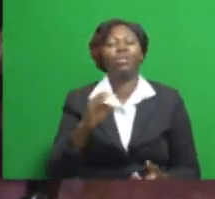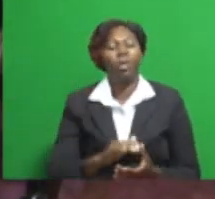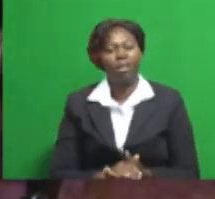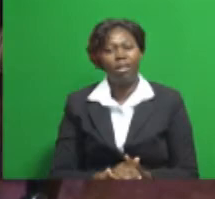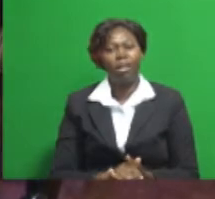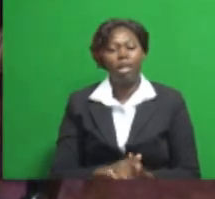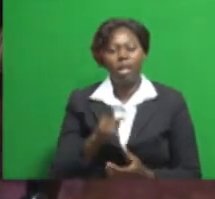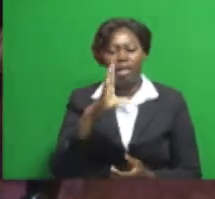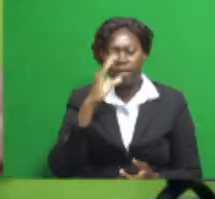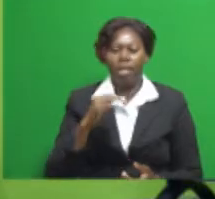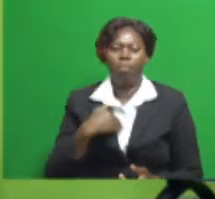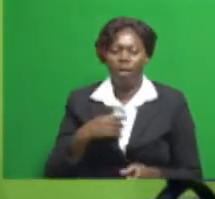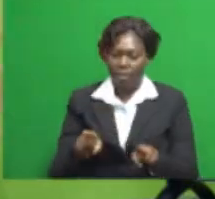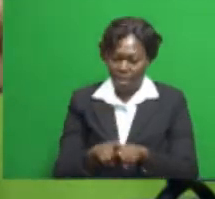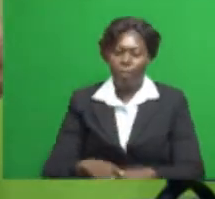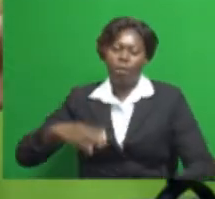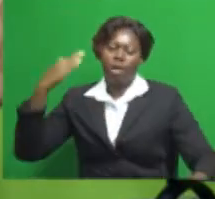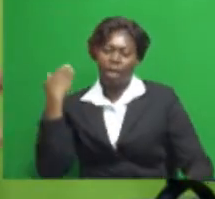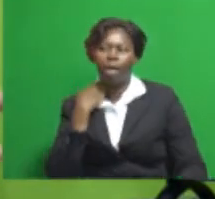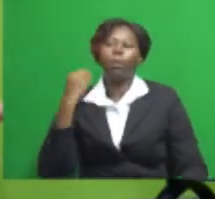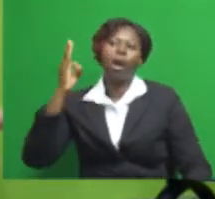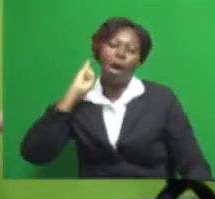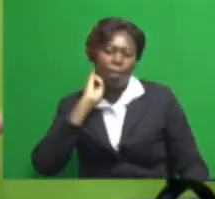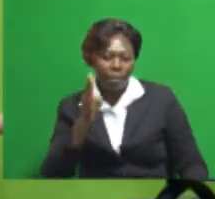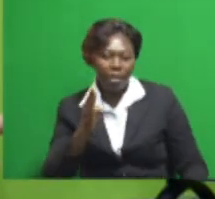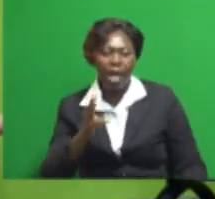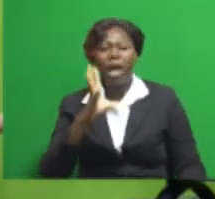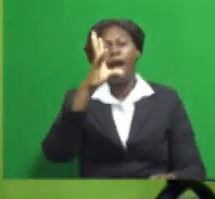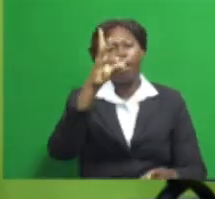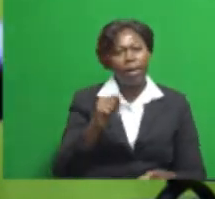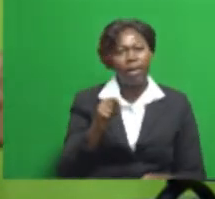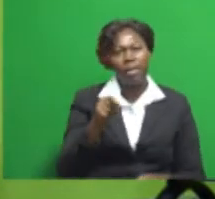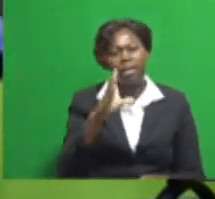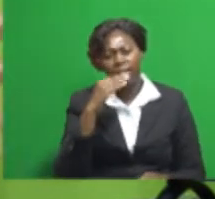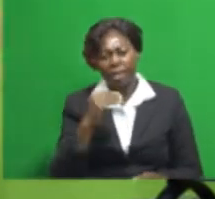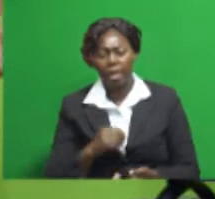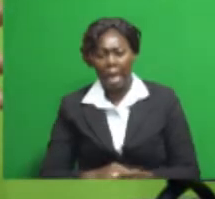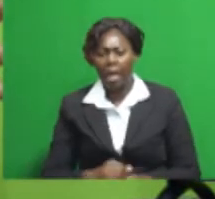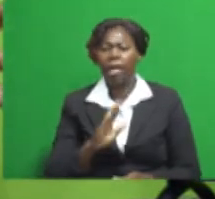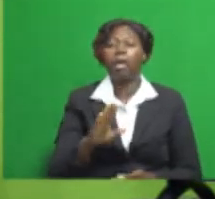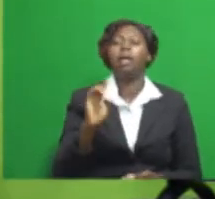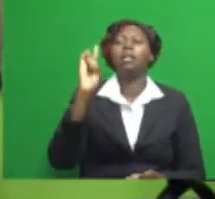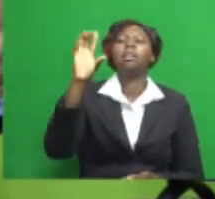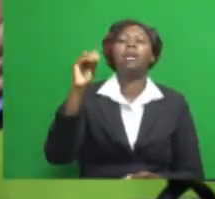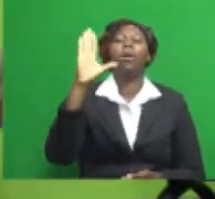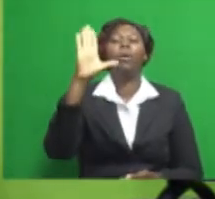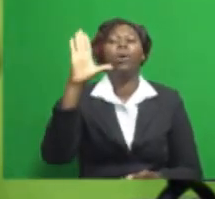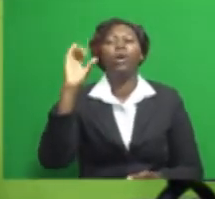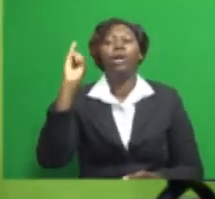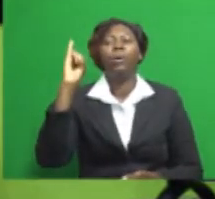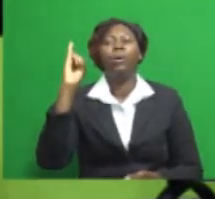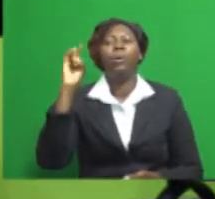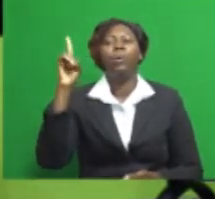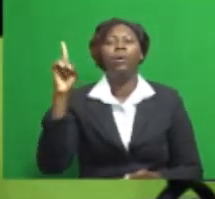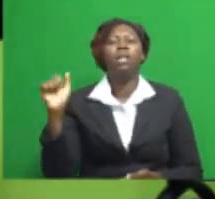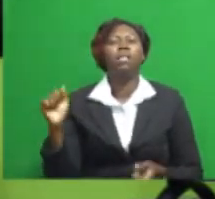mangwana kuseni. Aifana kuti hanzi pakangoita kamwe ka holiday. Mm-hmm. Kaakaona kuti no gandrego kangansa holiday. Mm-hmm. But aiti holiday kapera